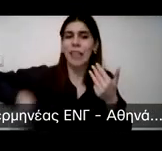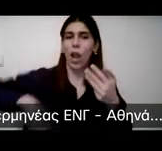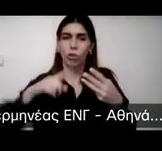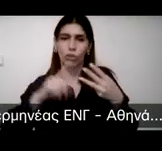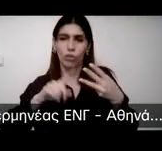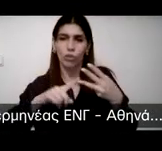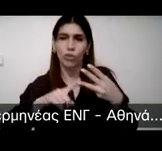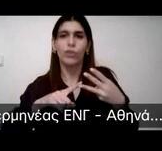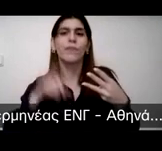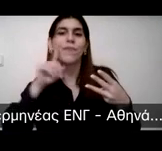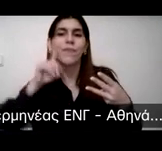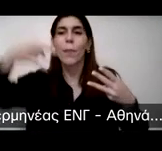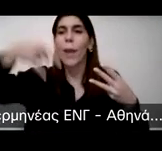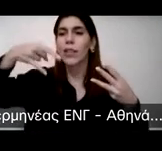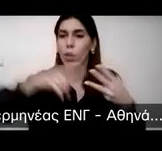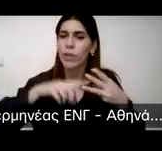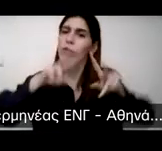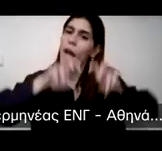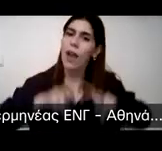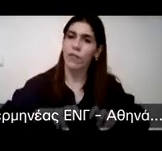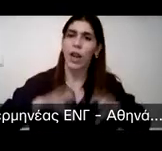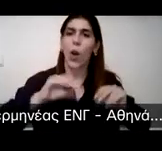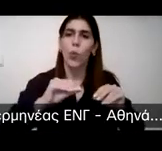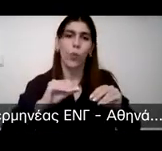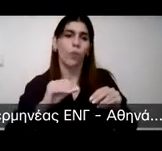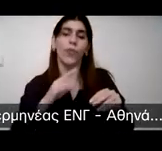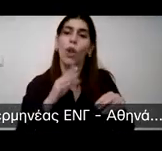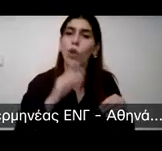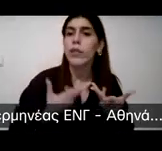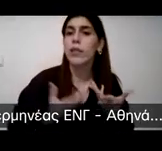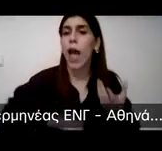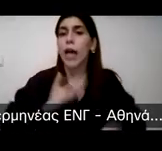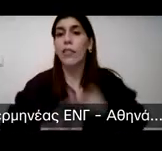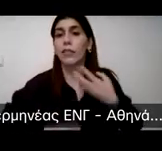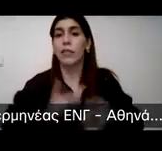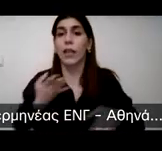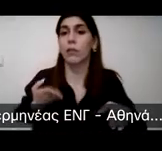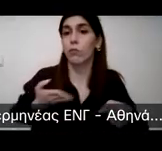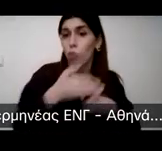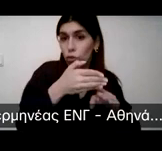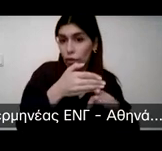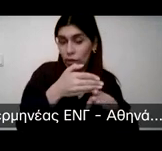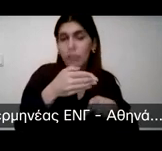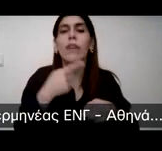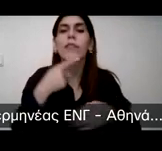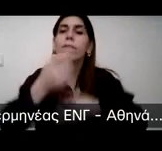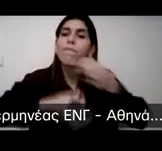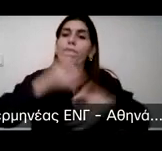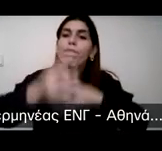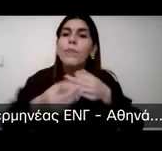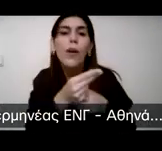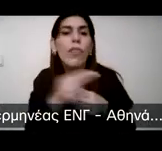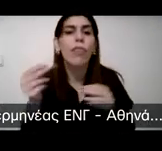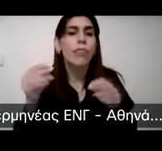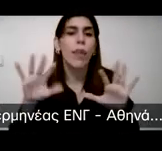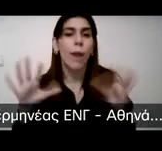ερευνήτρια στον χώρο της γλωσσικής και αισθητηριακής πρόσβασης, θα μας μιλήσει με θέμα γλώσσες δύο ταχυτήτων και το